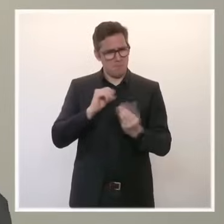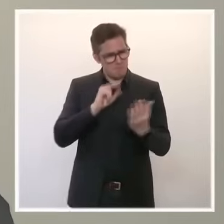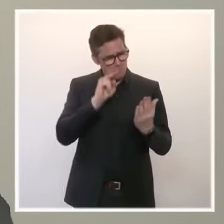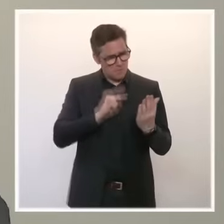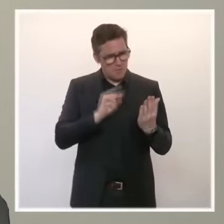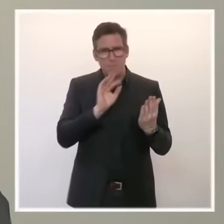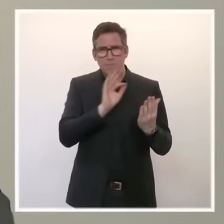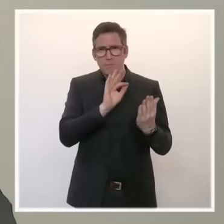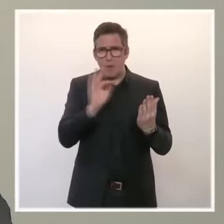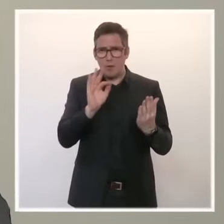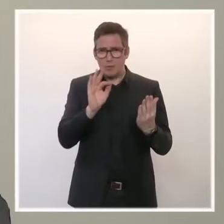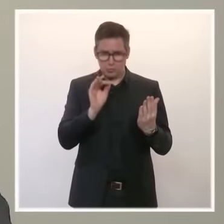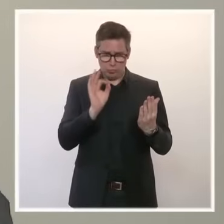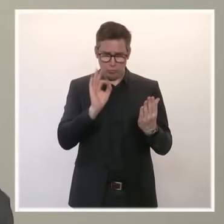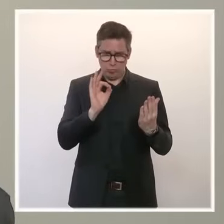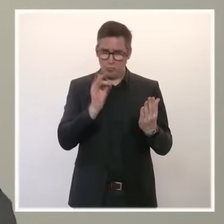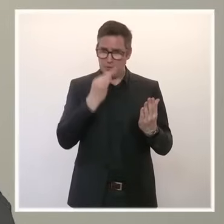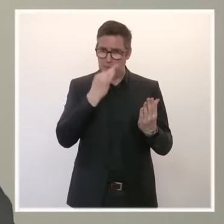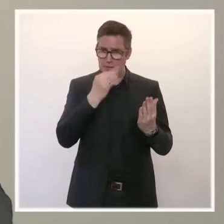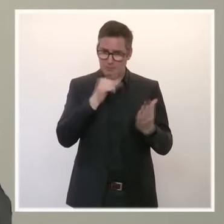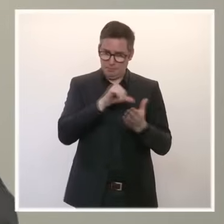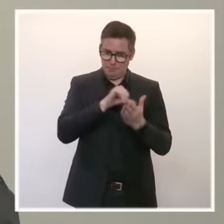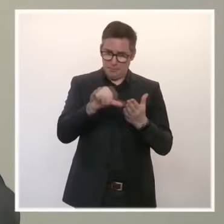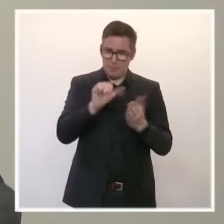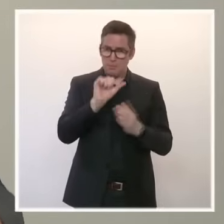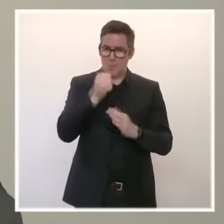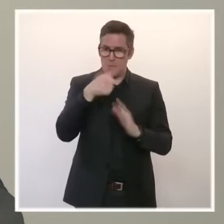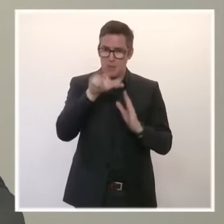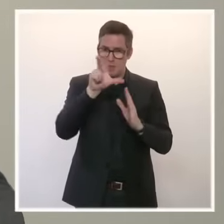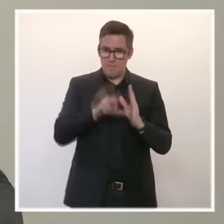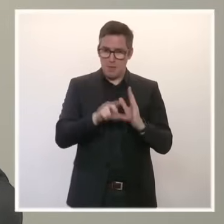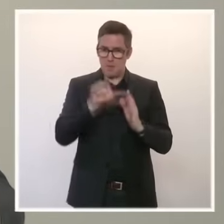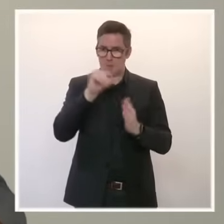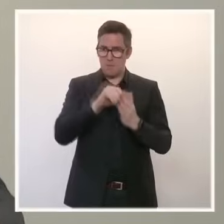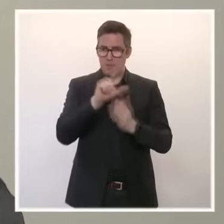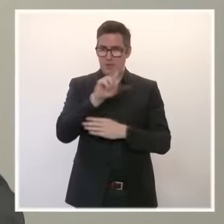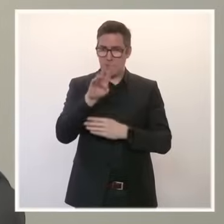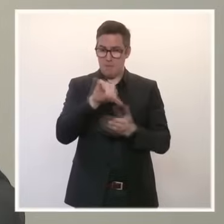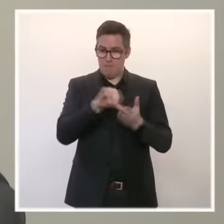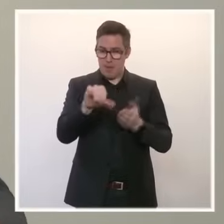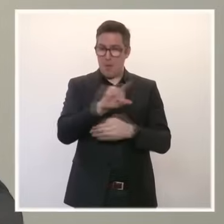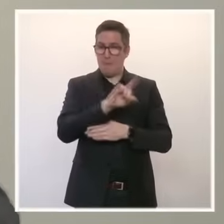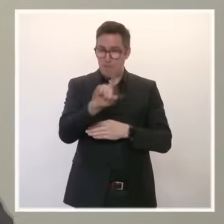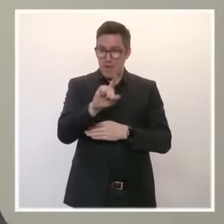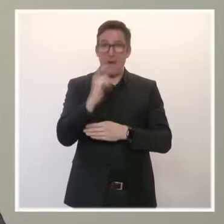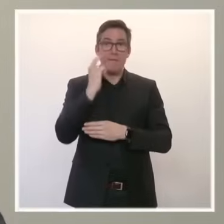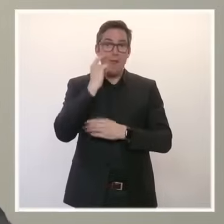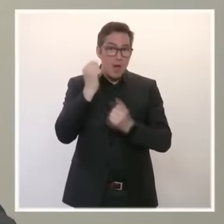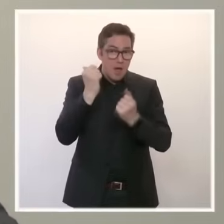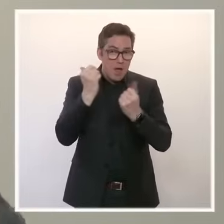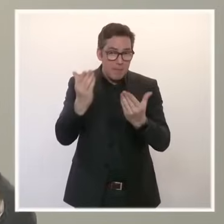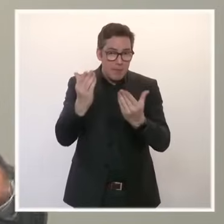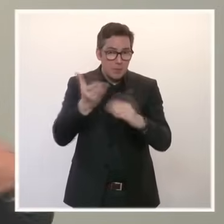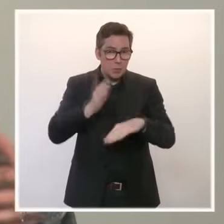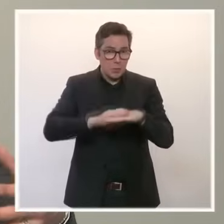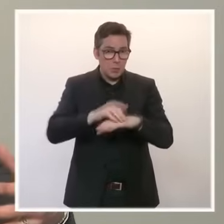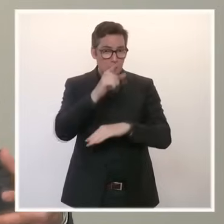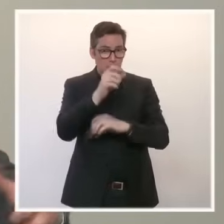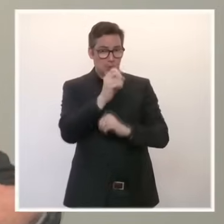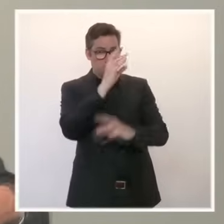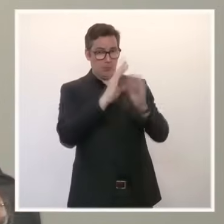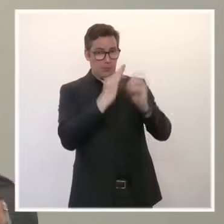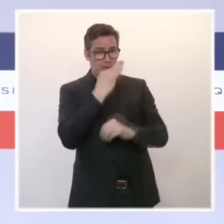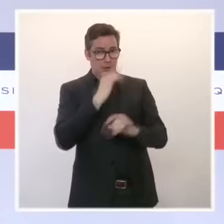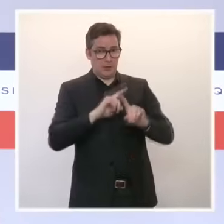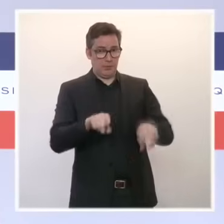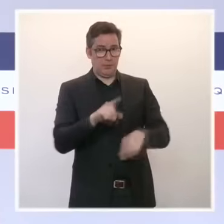prévu de nouveaux versements au premier trimestre 2024 et décidera en moment venu de la conduite à tenir. vous disiez tout à'heure que pour l'instant la programmation des futurs